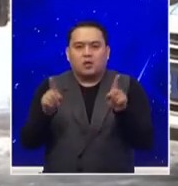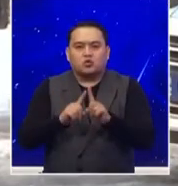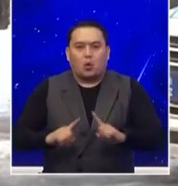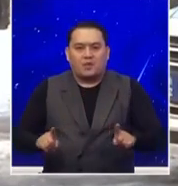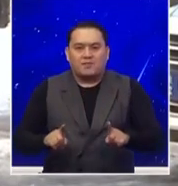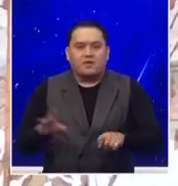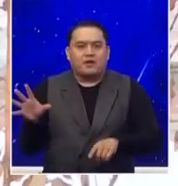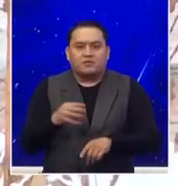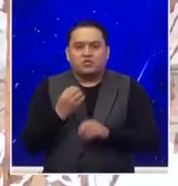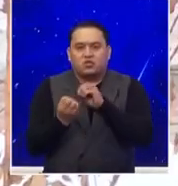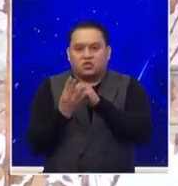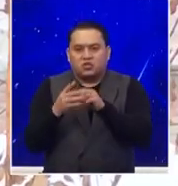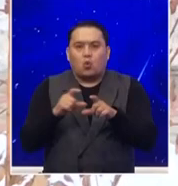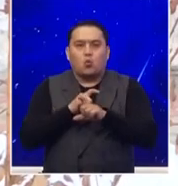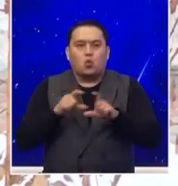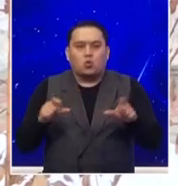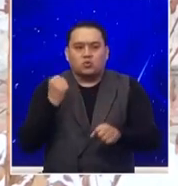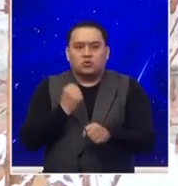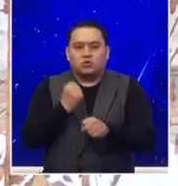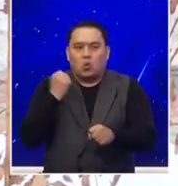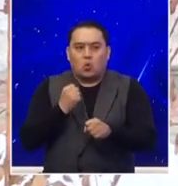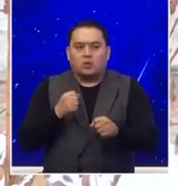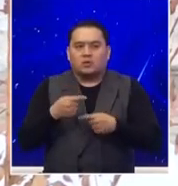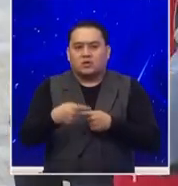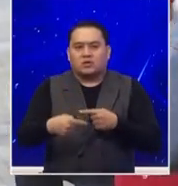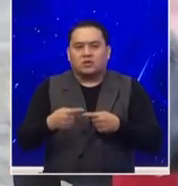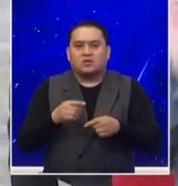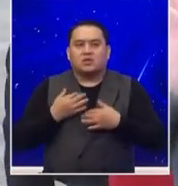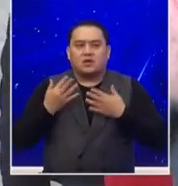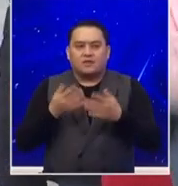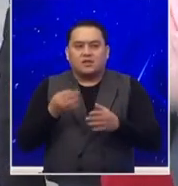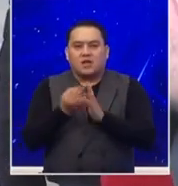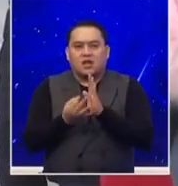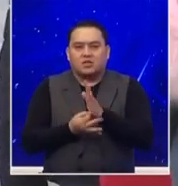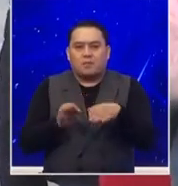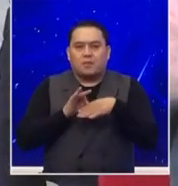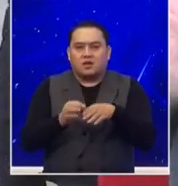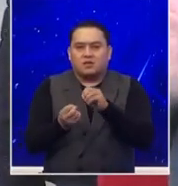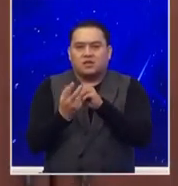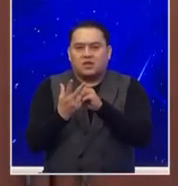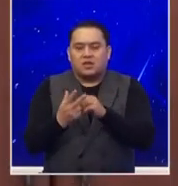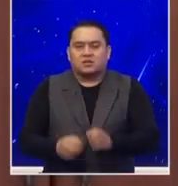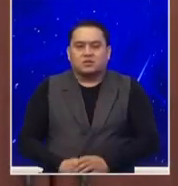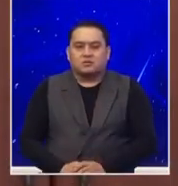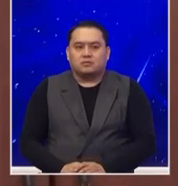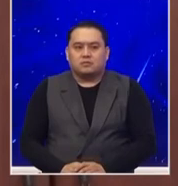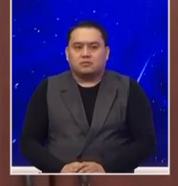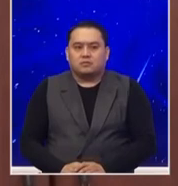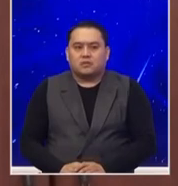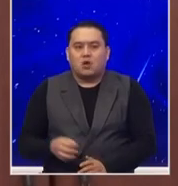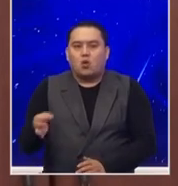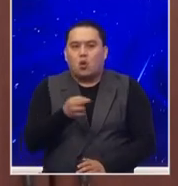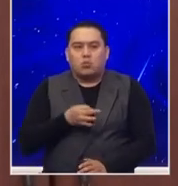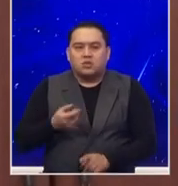по-особенному. Во всех 14 учреждениях строго соблюдаются санитарные требования. Тестирование пройдет в 13 потоков. В этом году в